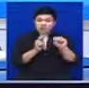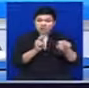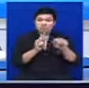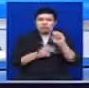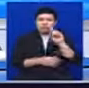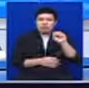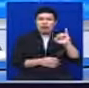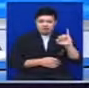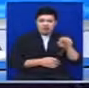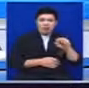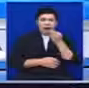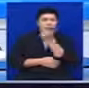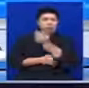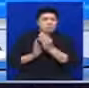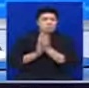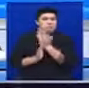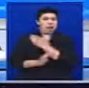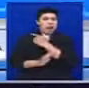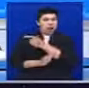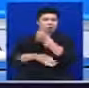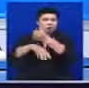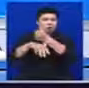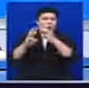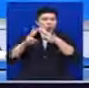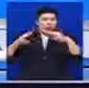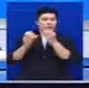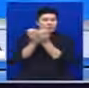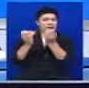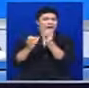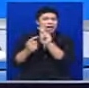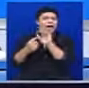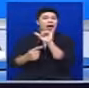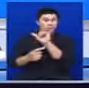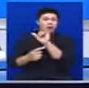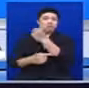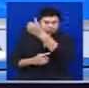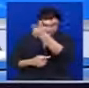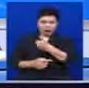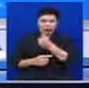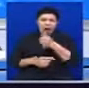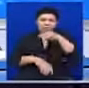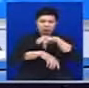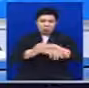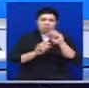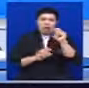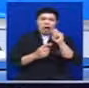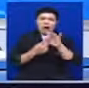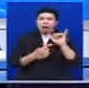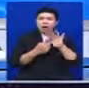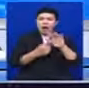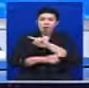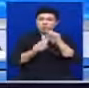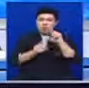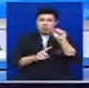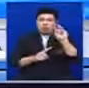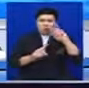กำหนดให้พระเทพยานมหามุนีเจ้าวัดวัดพระธรรมกายต้องมารายงานตัวตามหมายจับศาลอาญาภายในวันที่26พฤษ